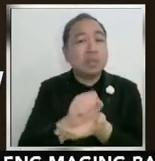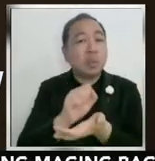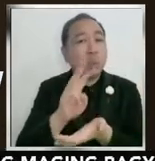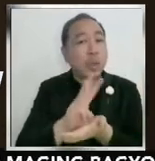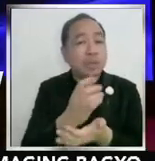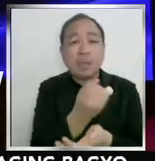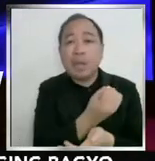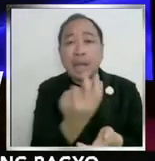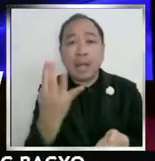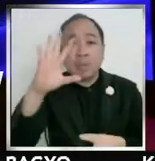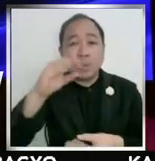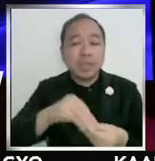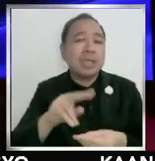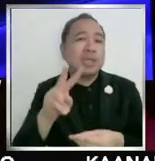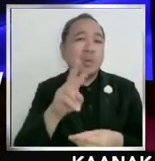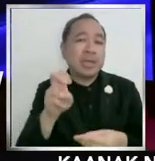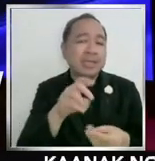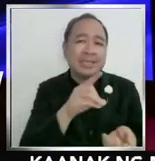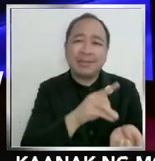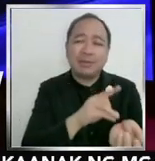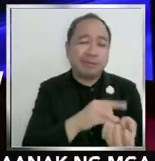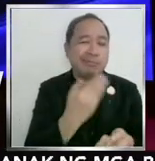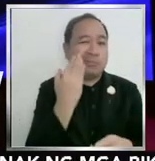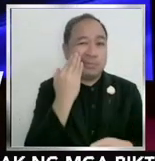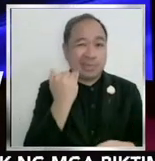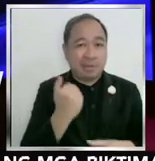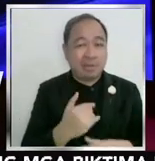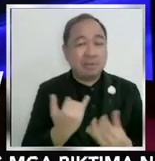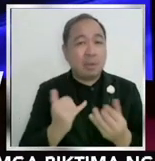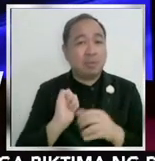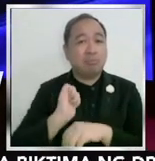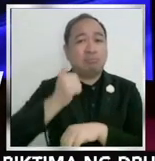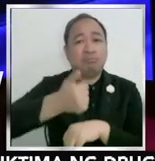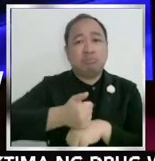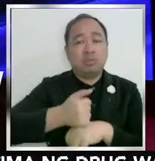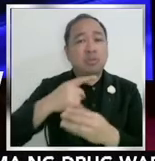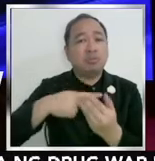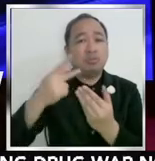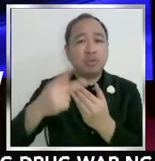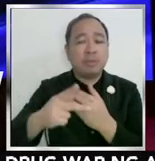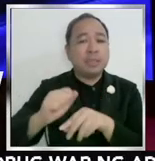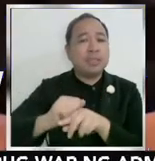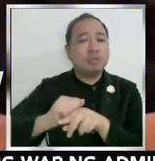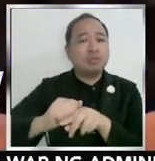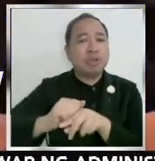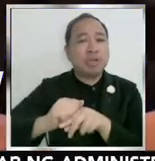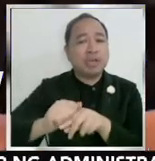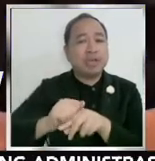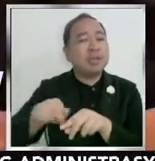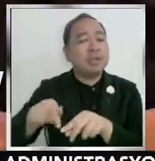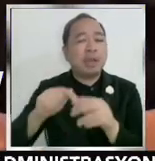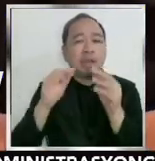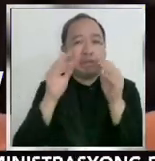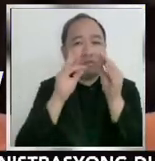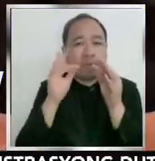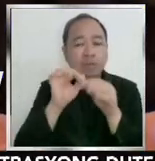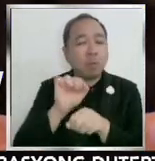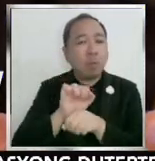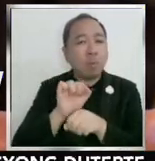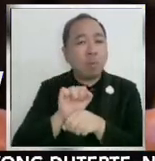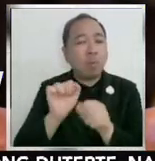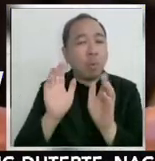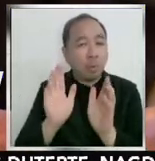ang doktor. Kaya inulunsad ang programa na magsasanay sa mga addictionist at iba pang drug worker. Formalize and at the same